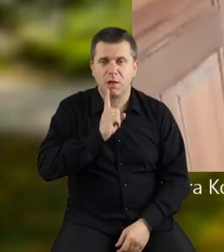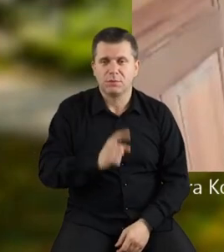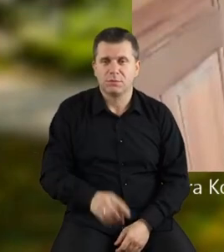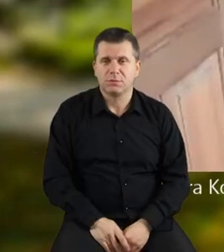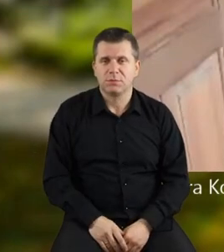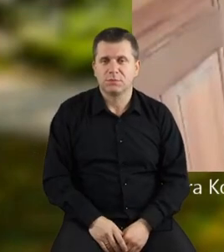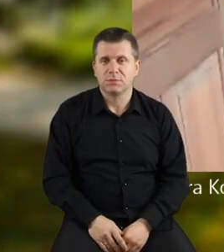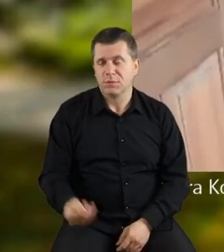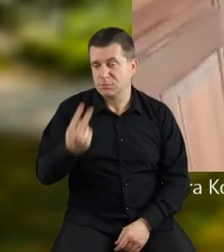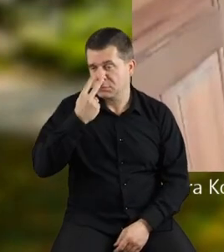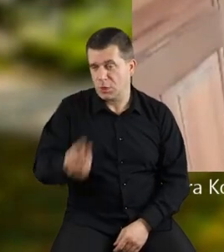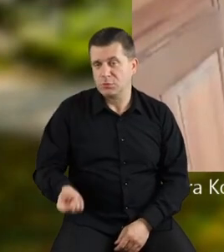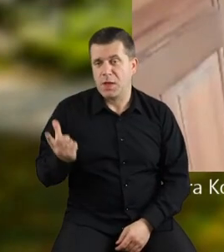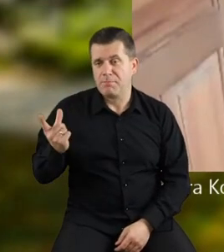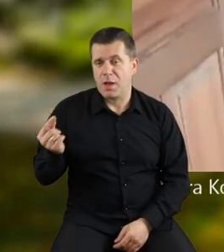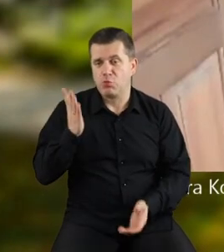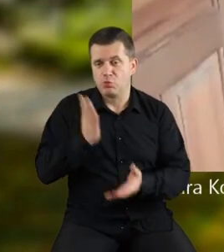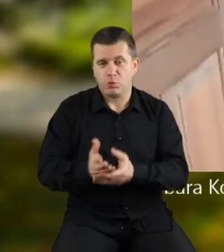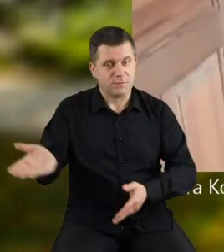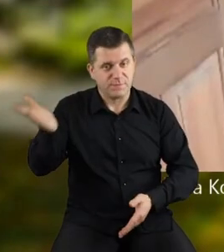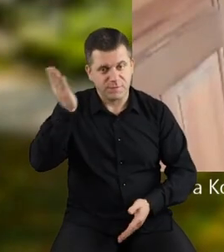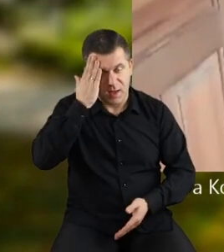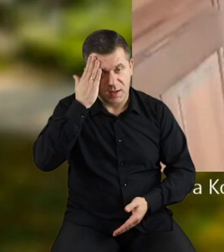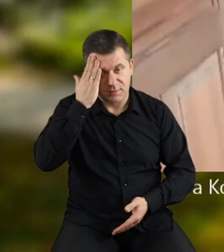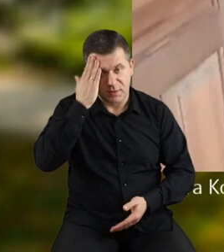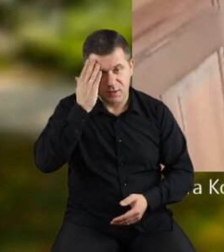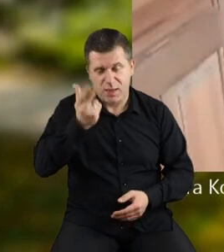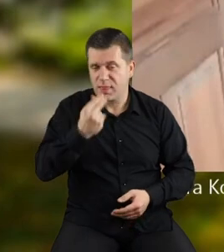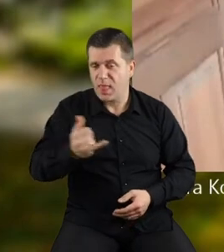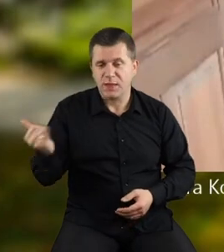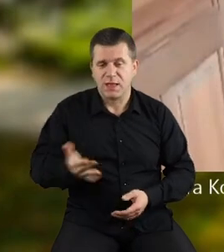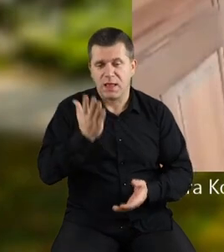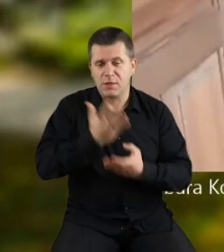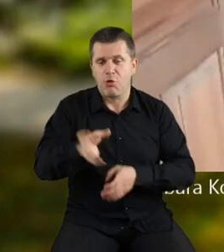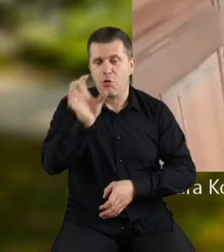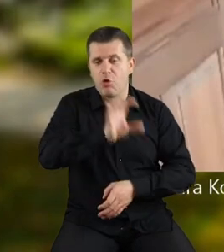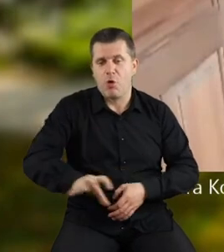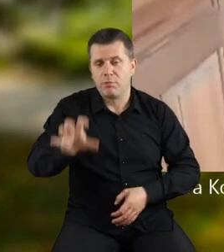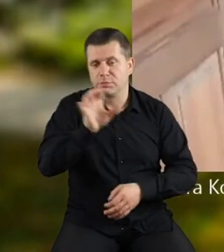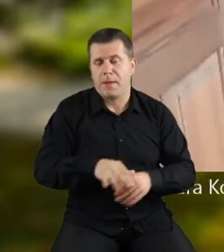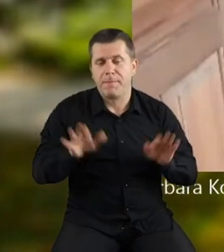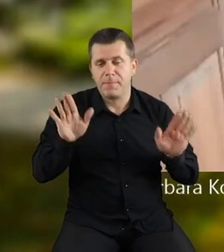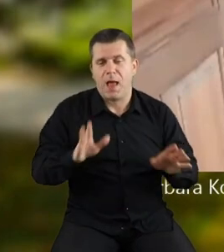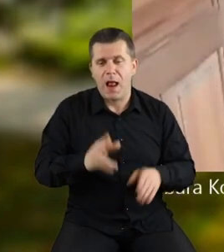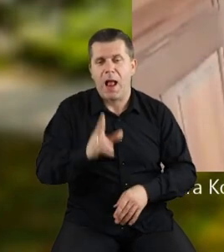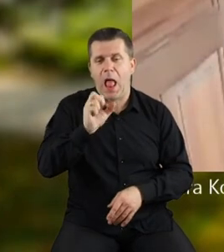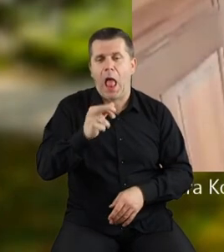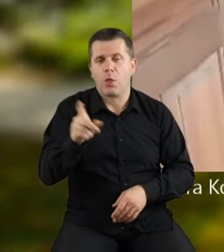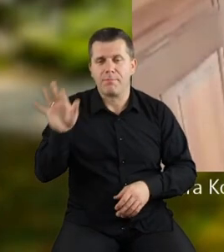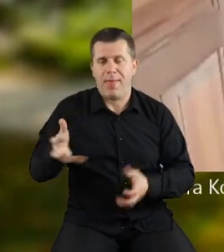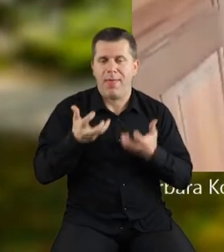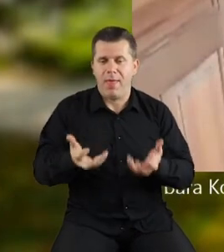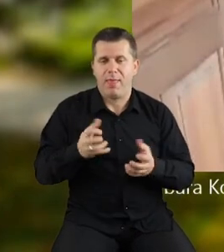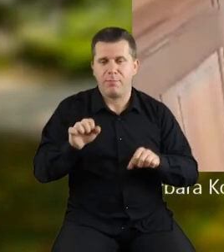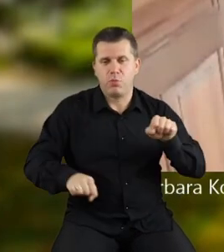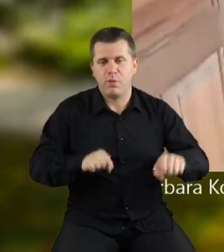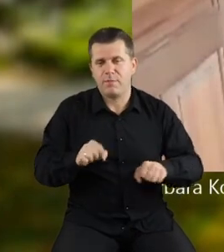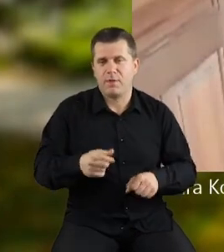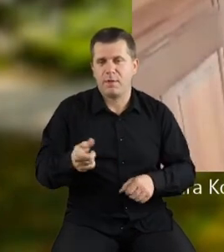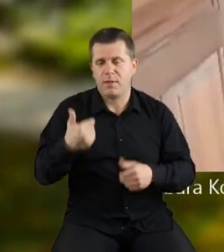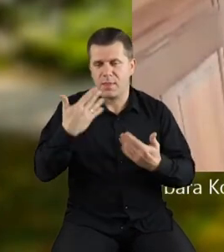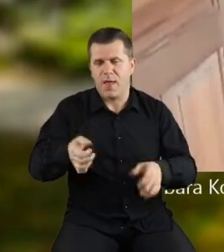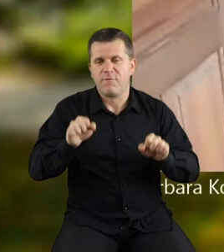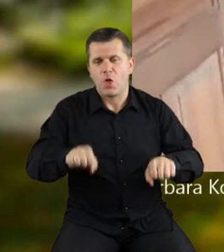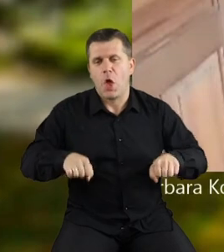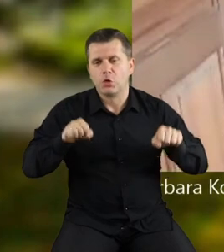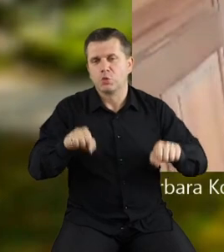mężczyzna, spojrzałam na partnera i już wiedziałam, że niekoniecznie będzie obserwował ptaki, ale kanu chętnie popływa. Stąd